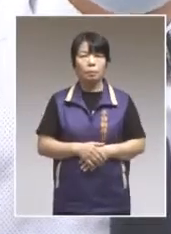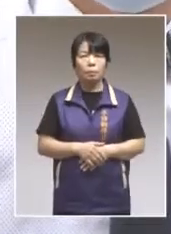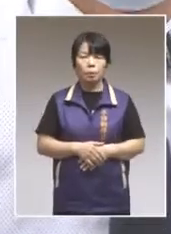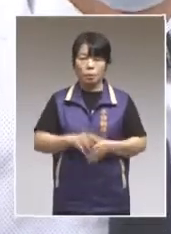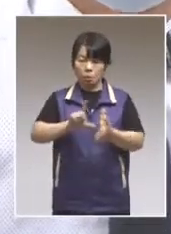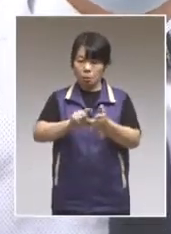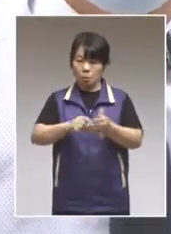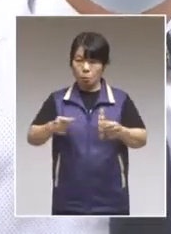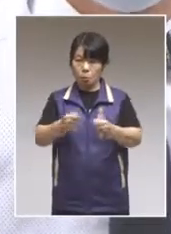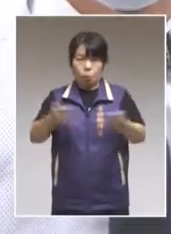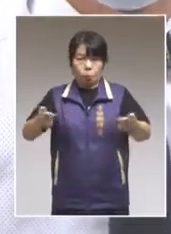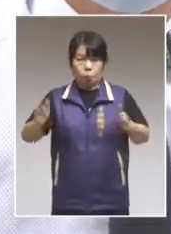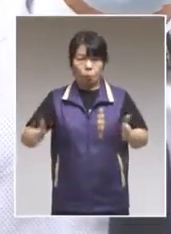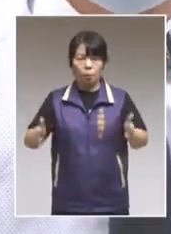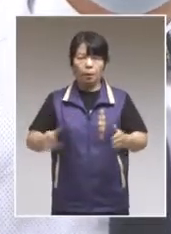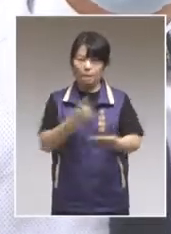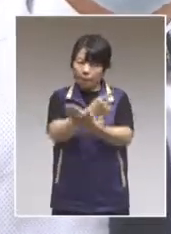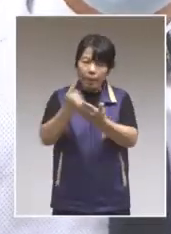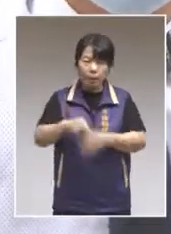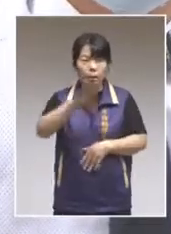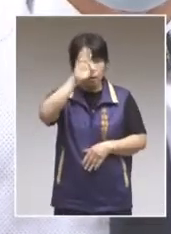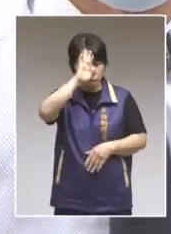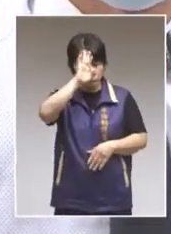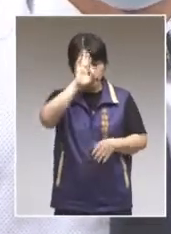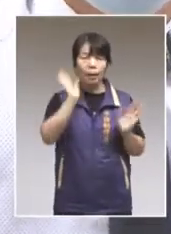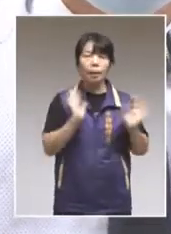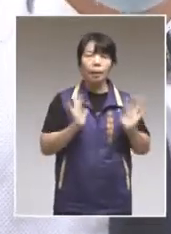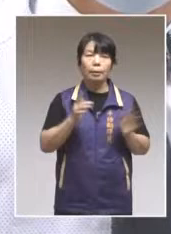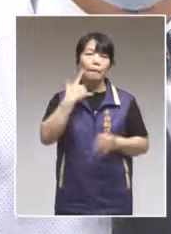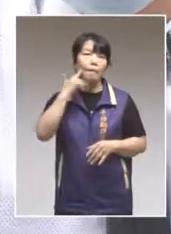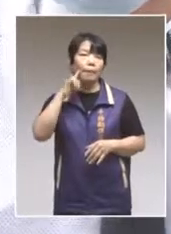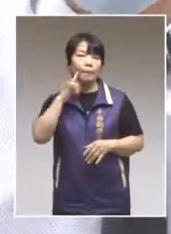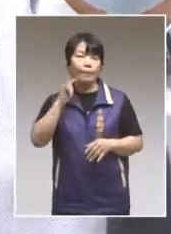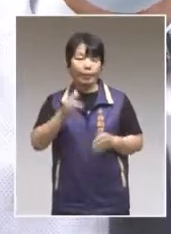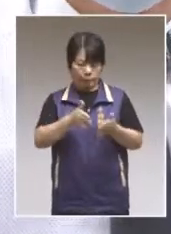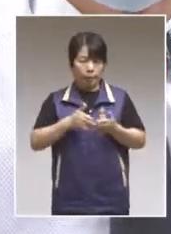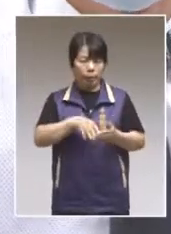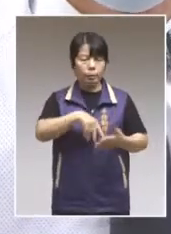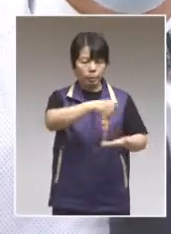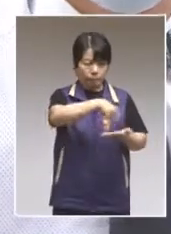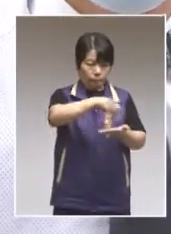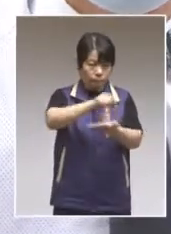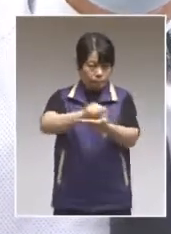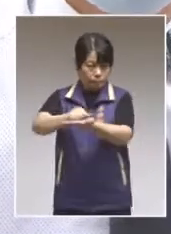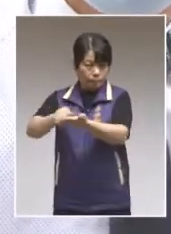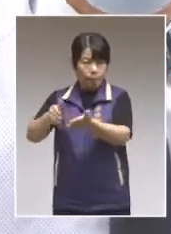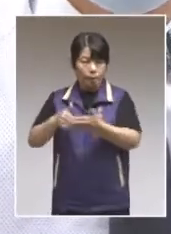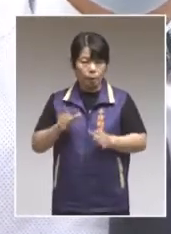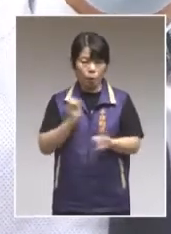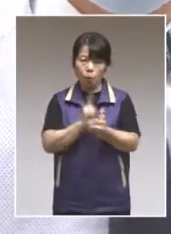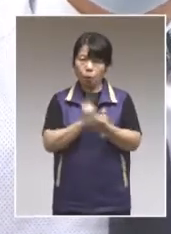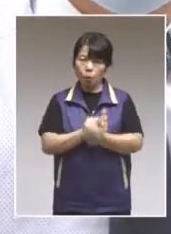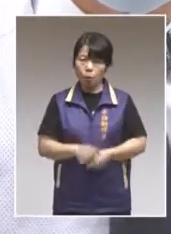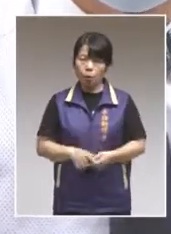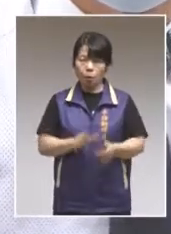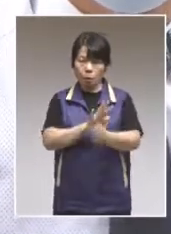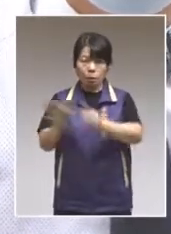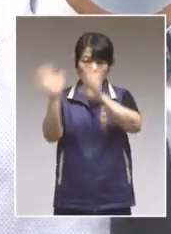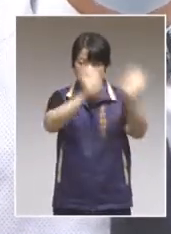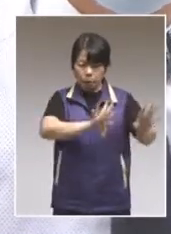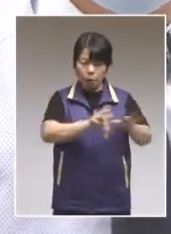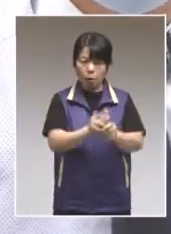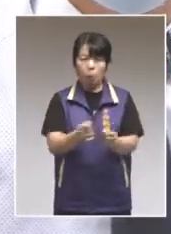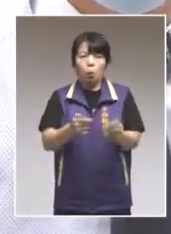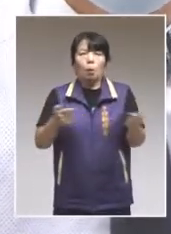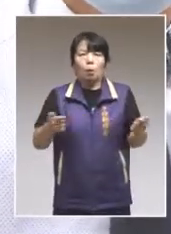这段时间，每一位生病的孩子的爸爸妈妈都应该要写日记。因为随着这个疫情的流行，我们